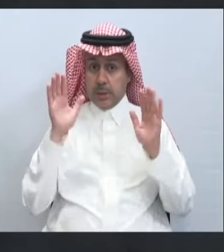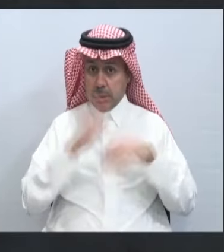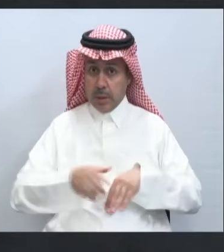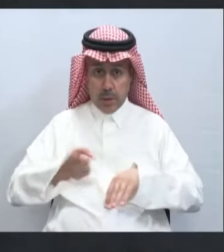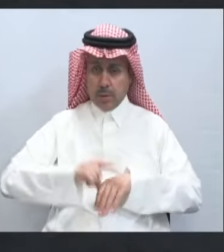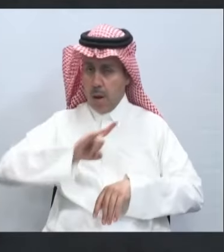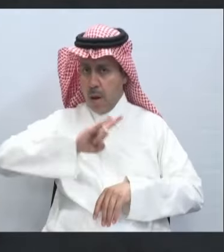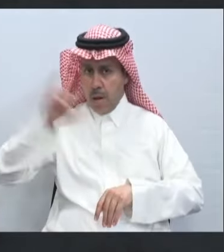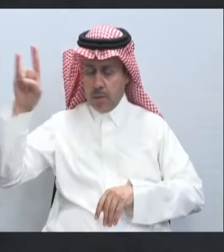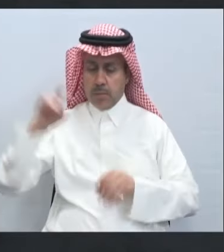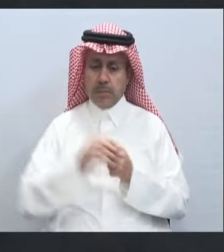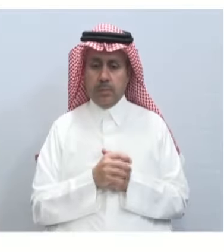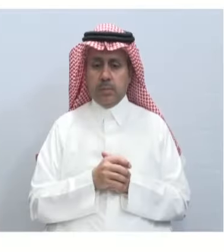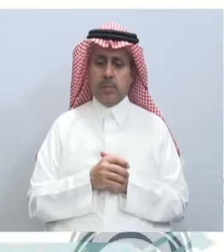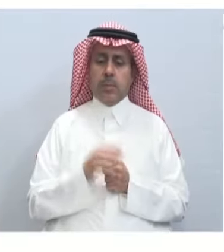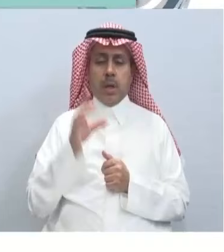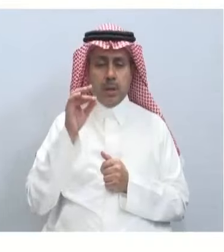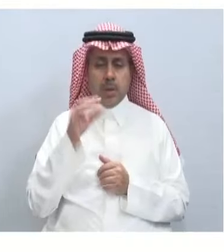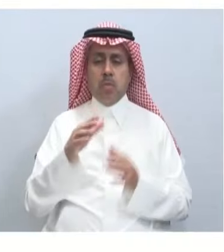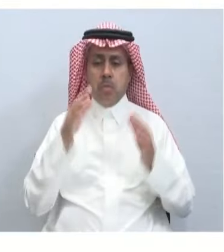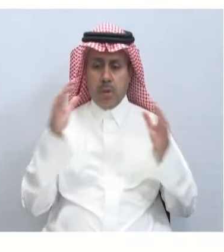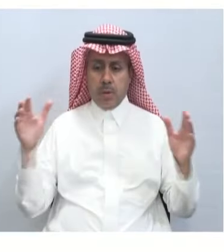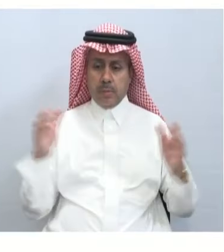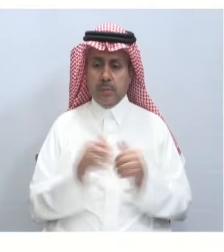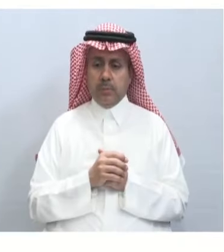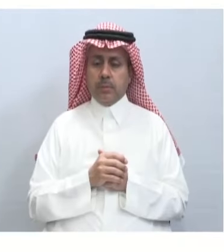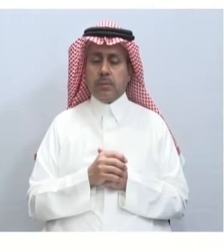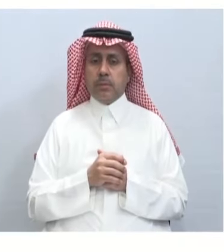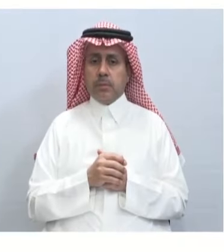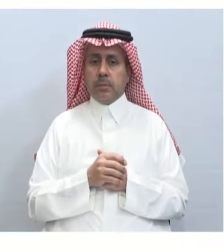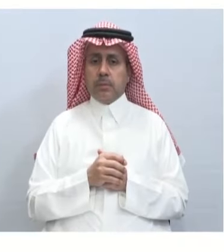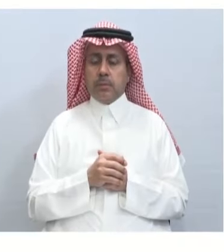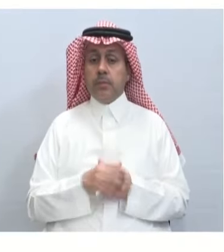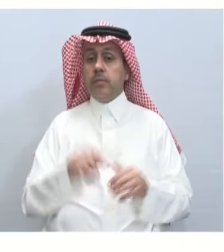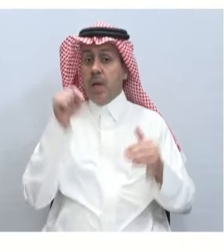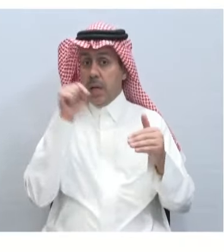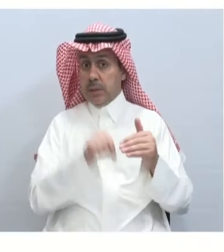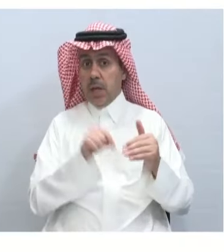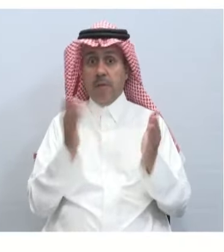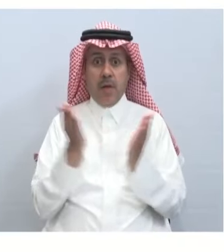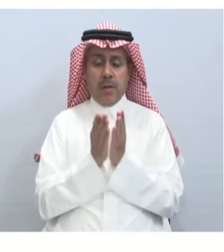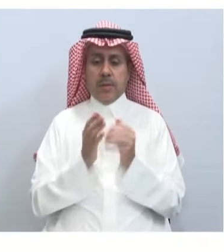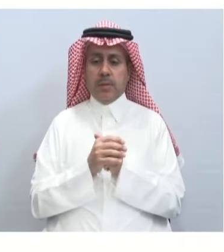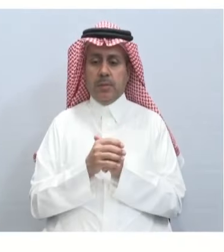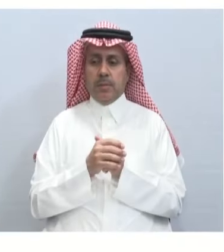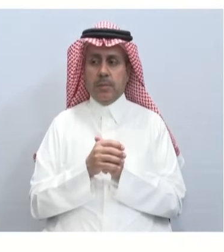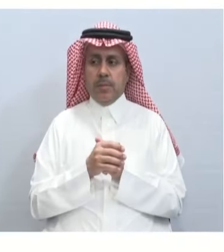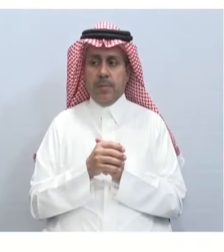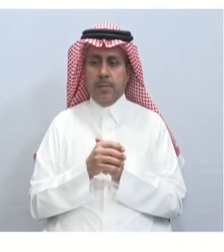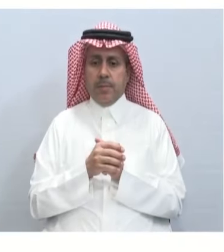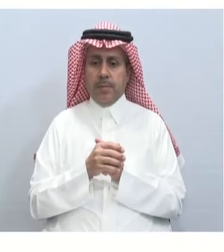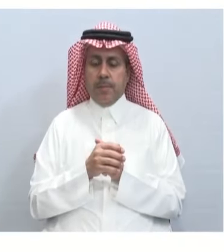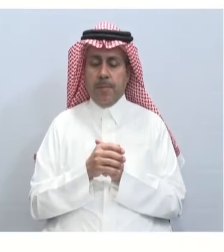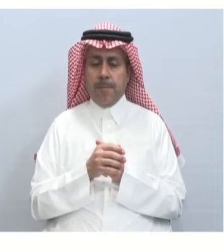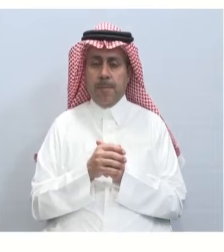الصلاه احسنتم بارك الله فيكم ابنائي وبناتي ماذا عن اهداف درسنا لهذا اليوم